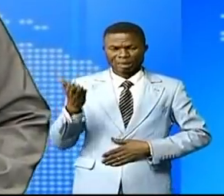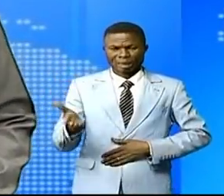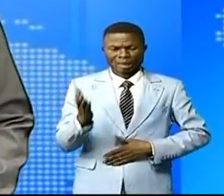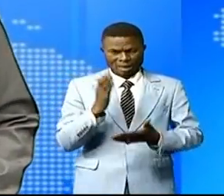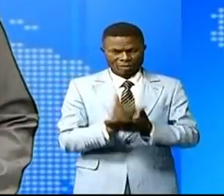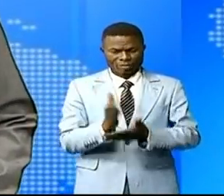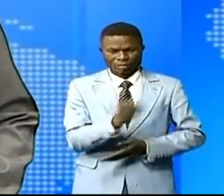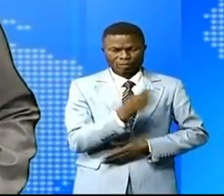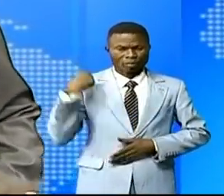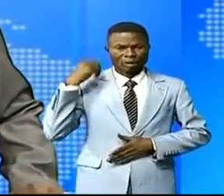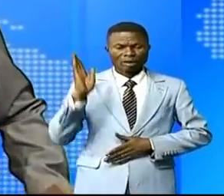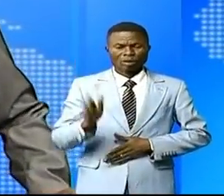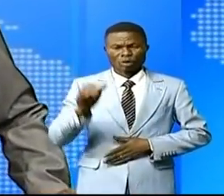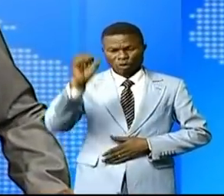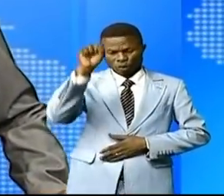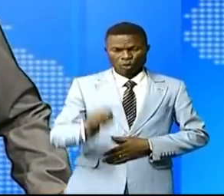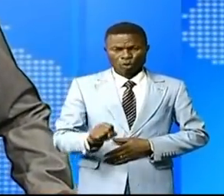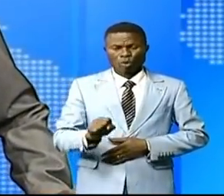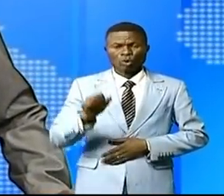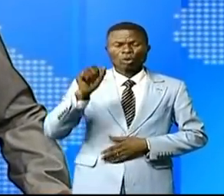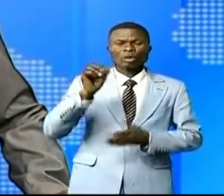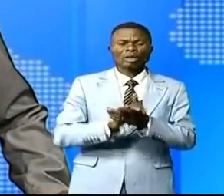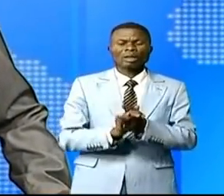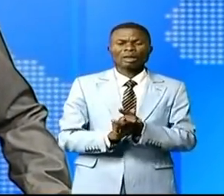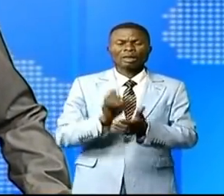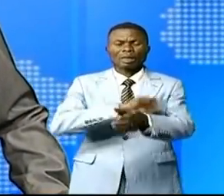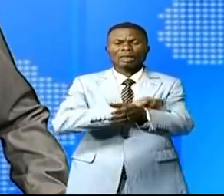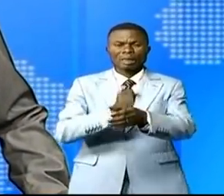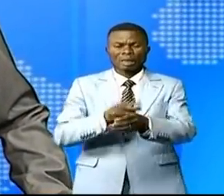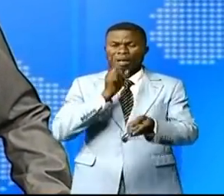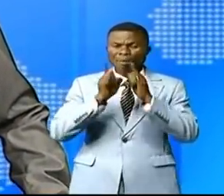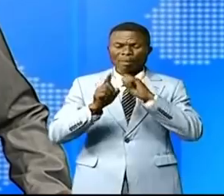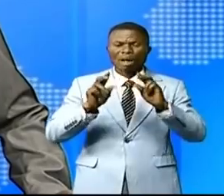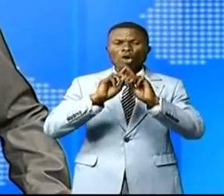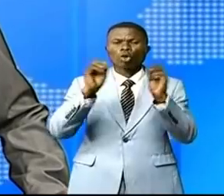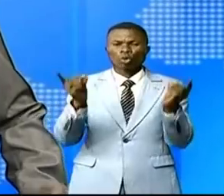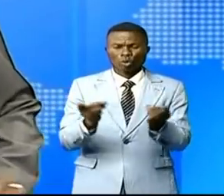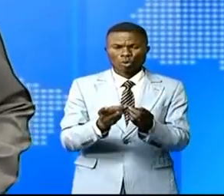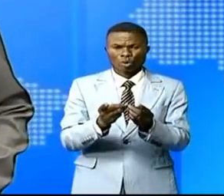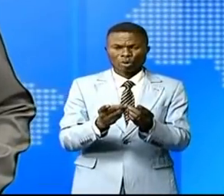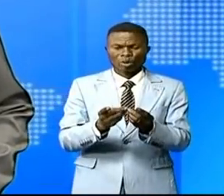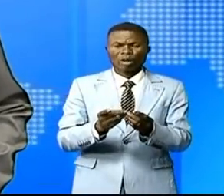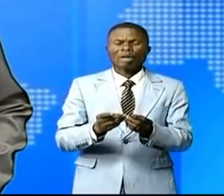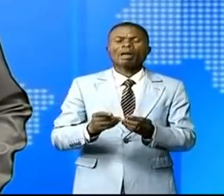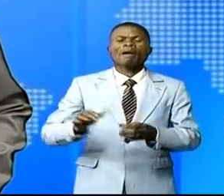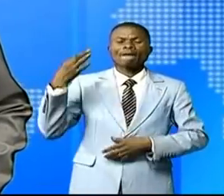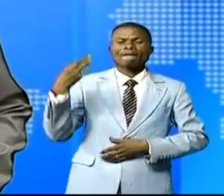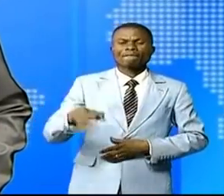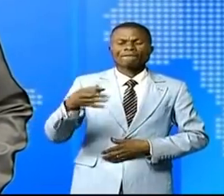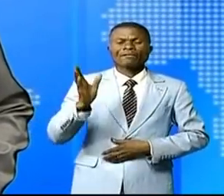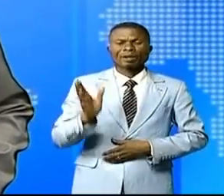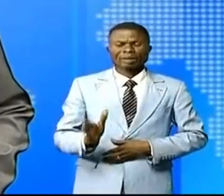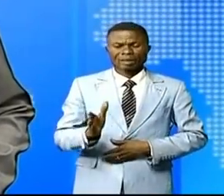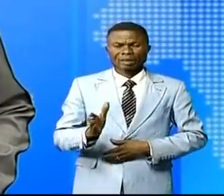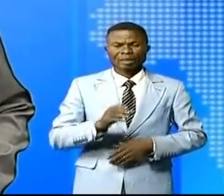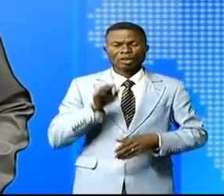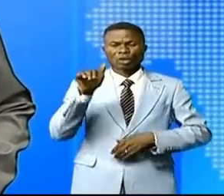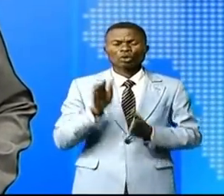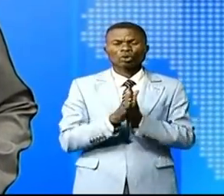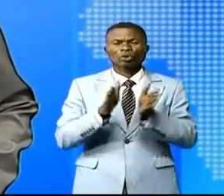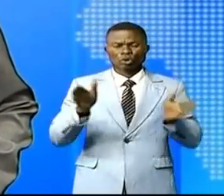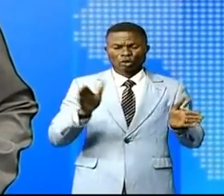Le gouverneur de la province du Sud Kivu s'est entretenu avec une délégation de l'Agence française de développement conduite par son directeur